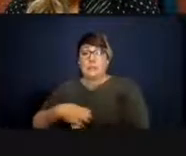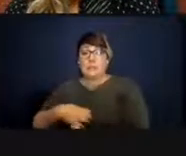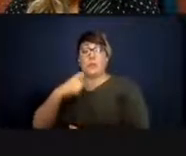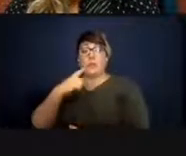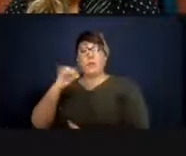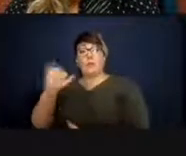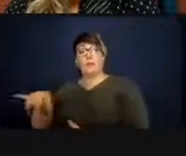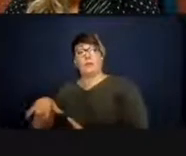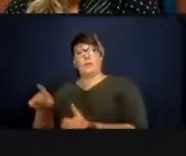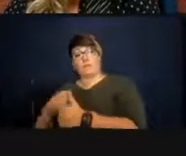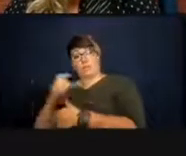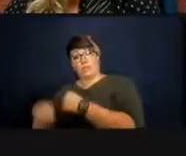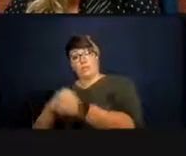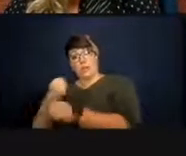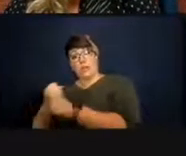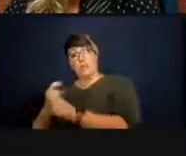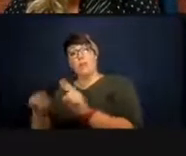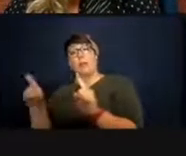kuwa